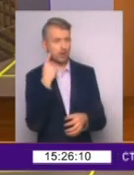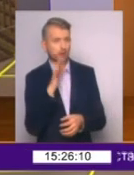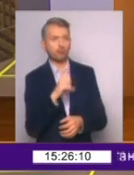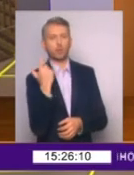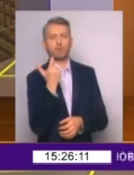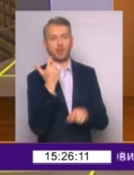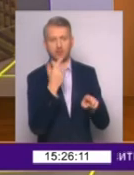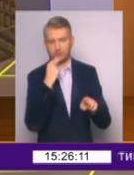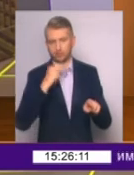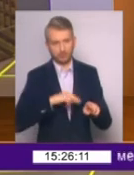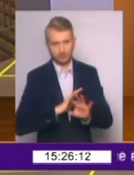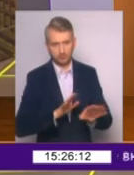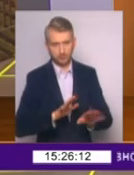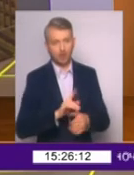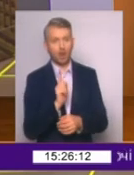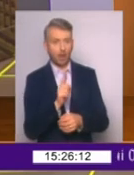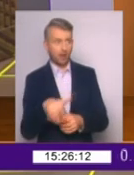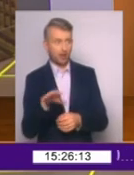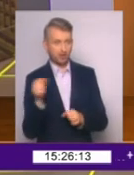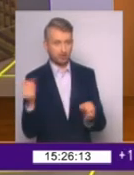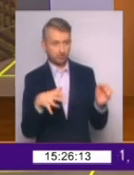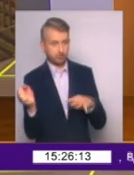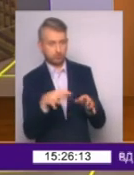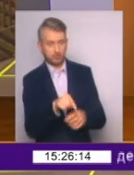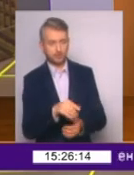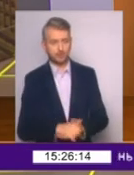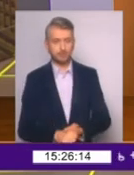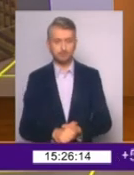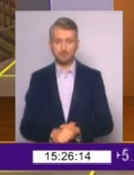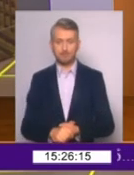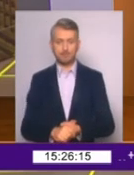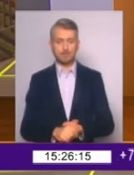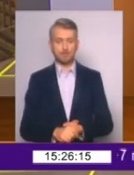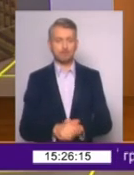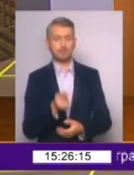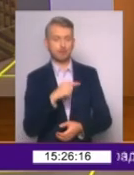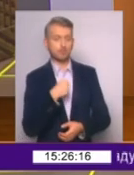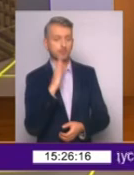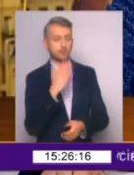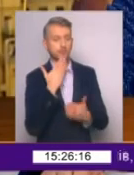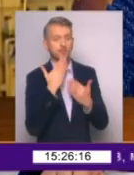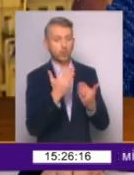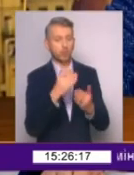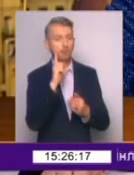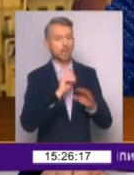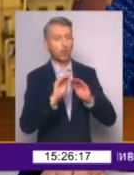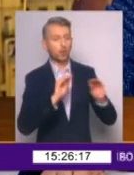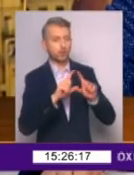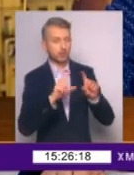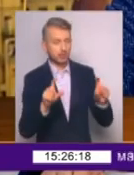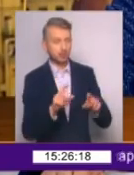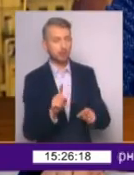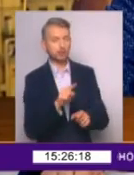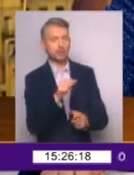земельної ділянки, але... Але все одно подібна історія. Да. Тому я звернуся до благоустрою, щоб вони